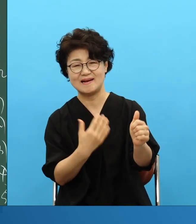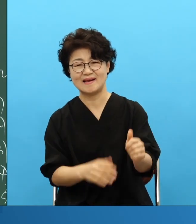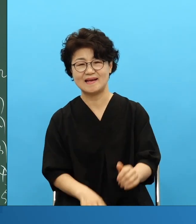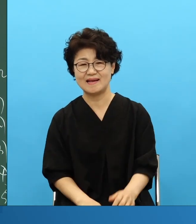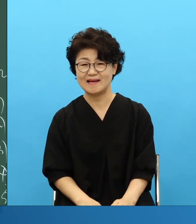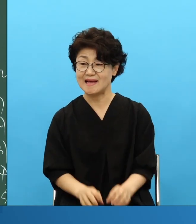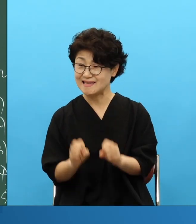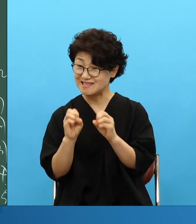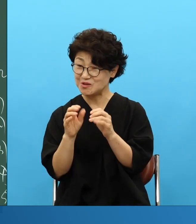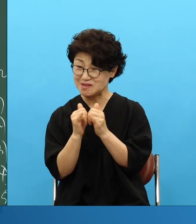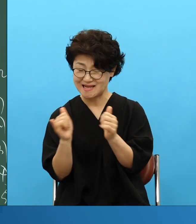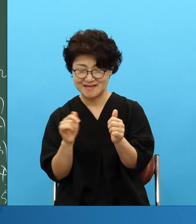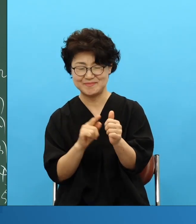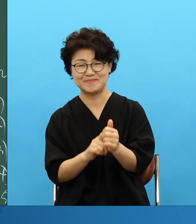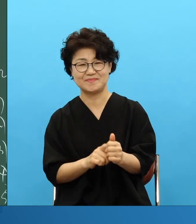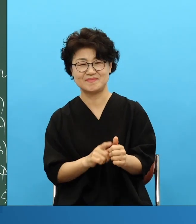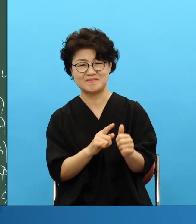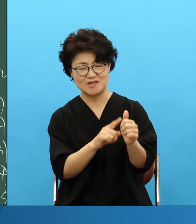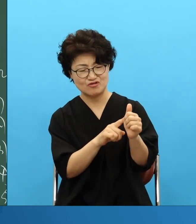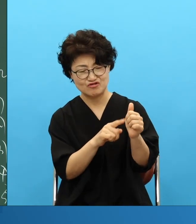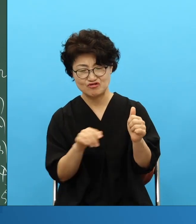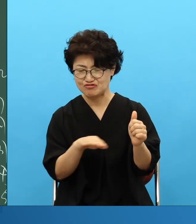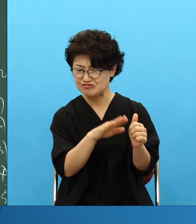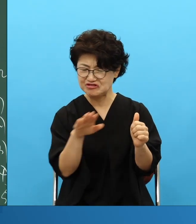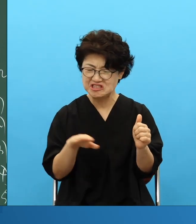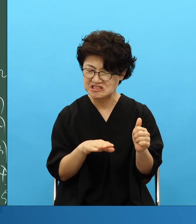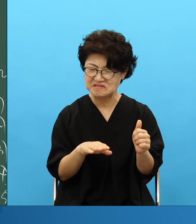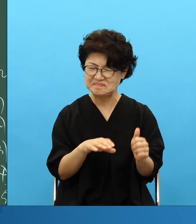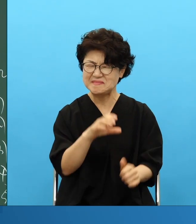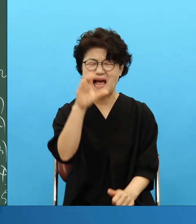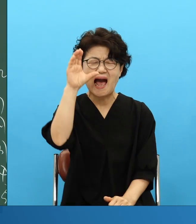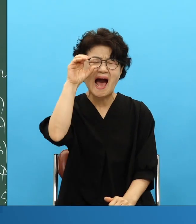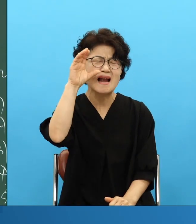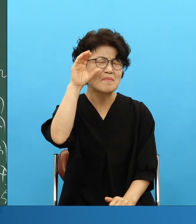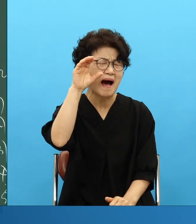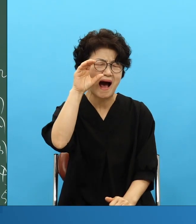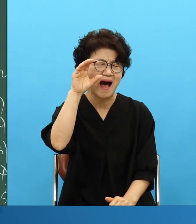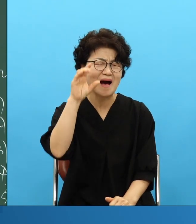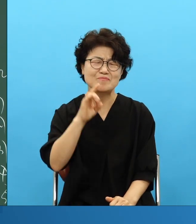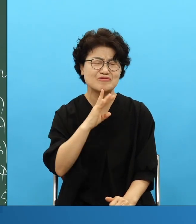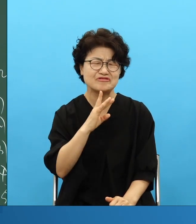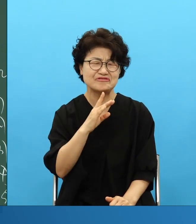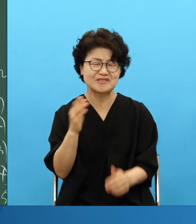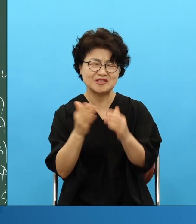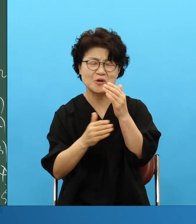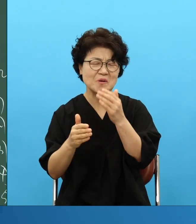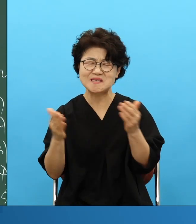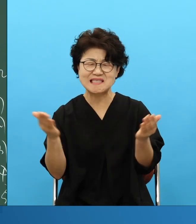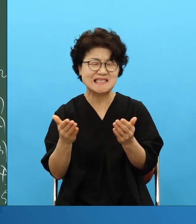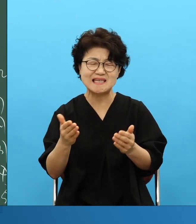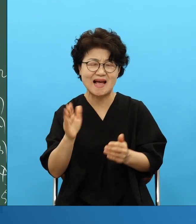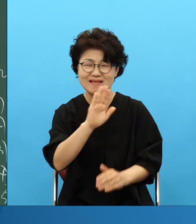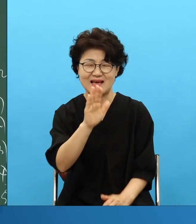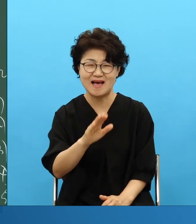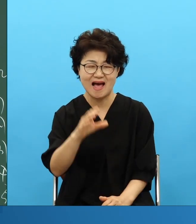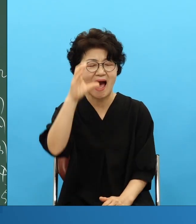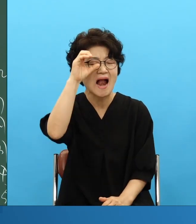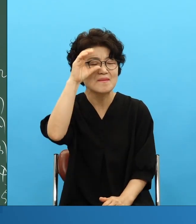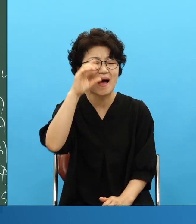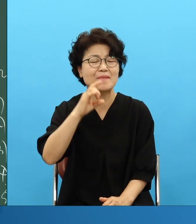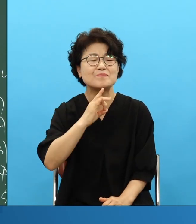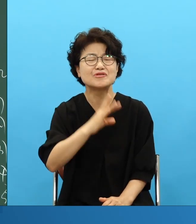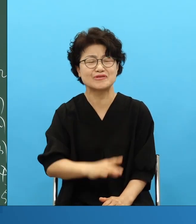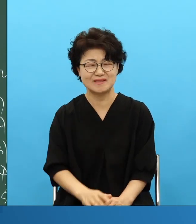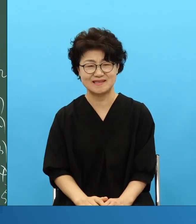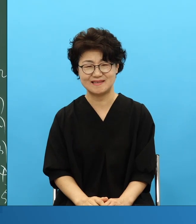전사님 우리는 파타임 아닙니까? 이라는 거예요. And it's a funny thing. He tells me, as a pastor, we're doing this part time,